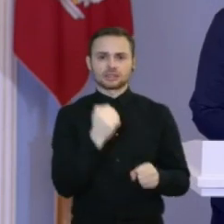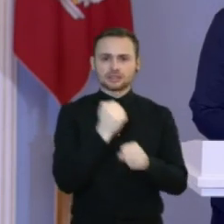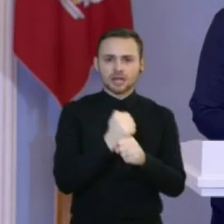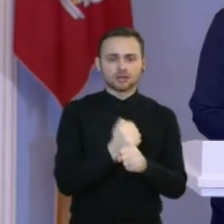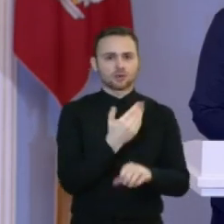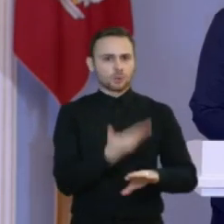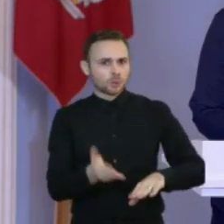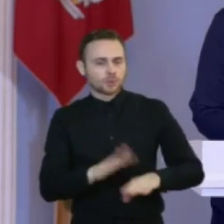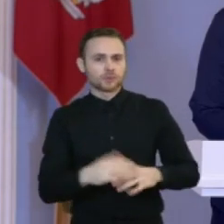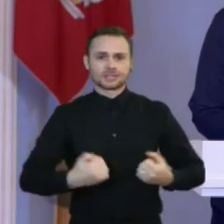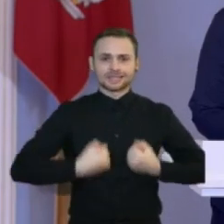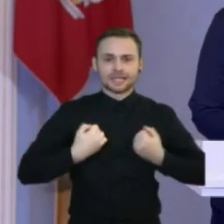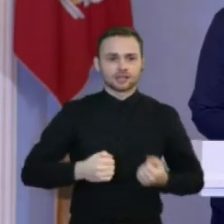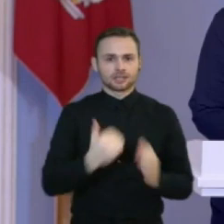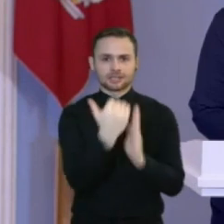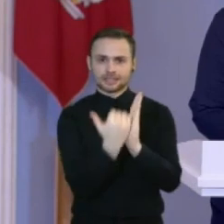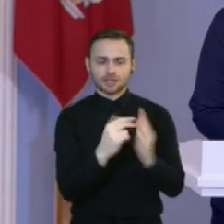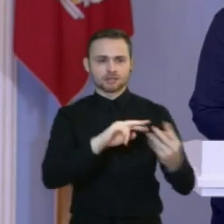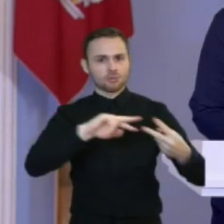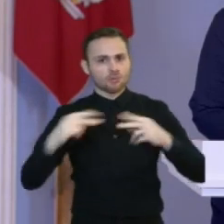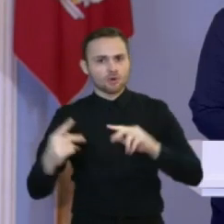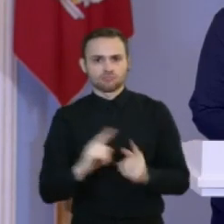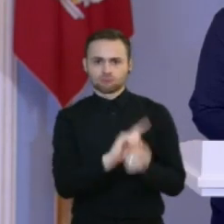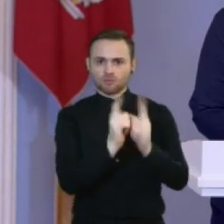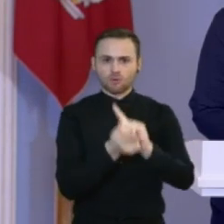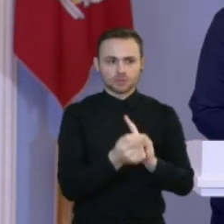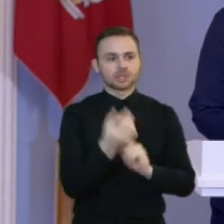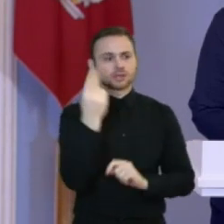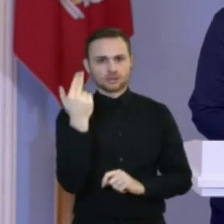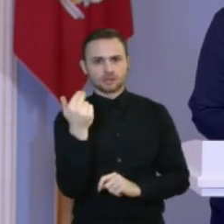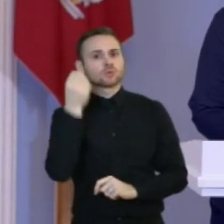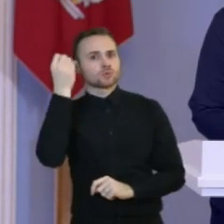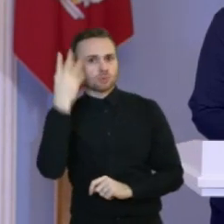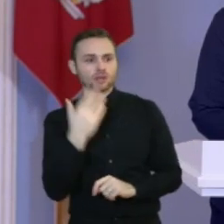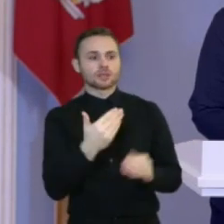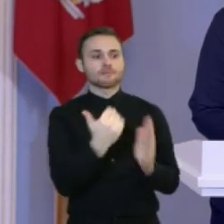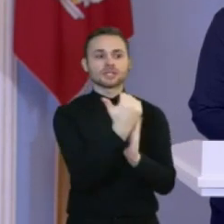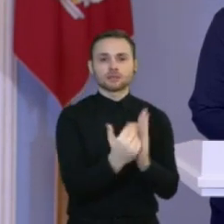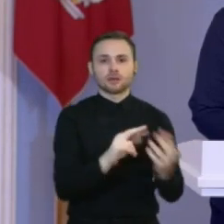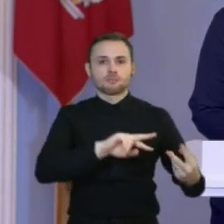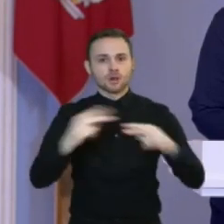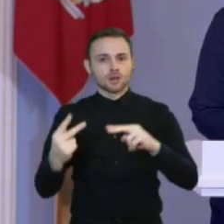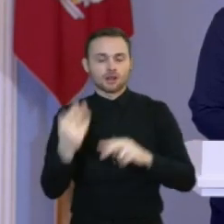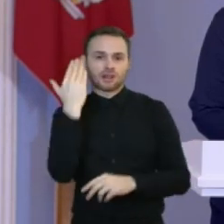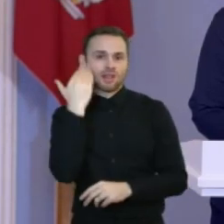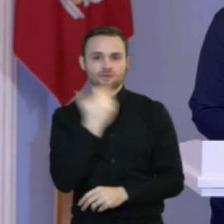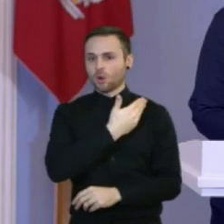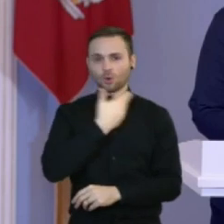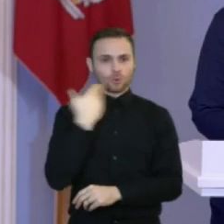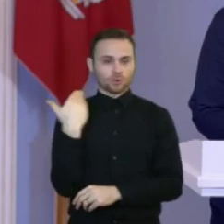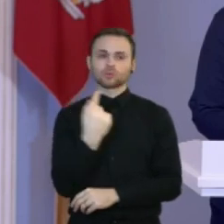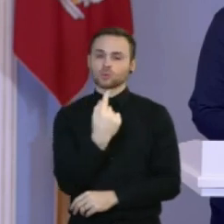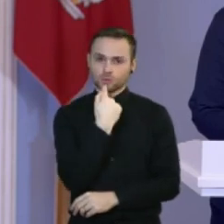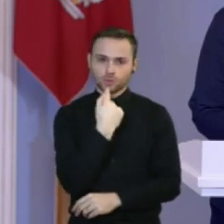reformas, kurias suprantate, kad nėra lengvai gyvendinti, ir ji nusipelno šitos teisės. Ir